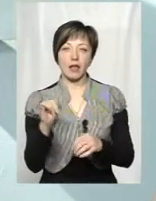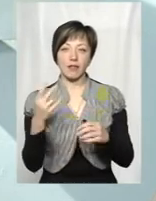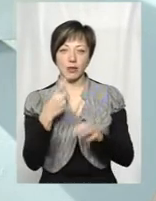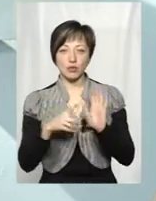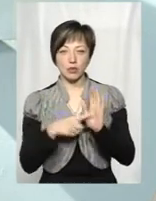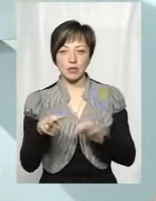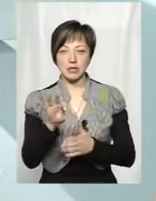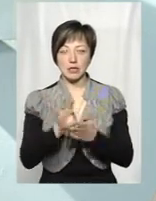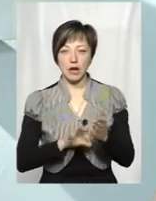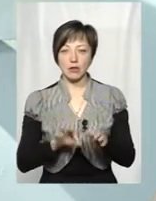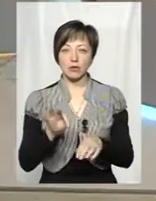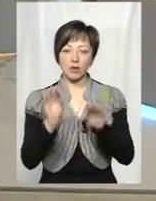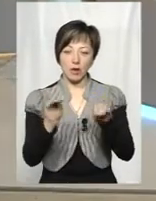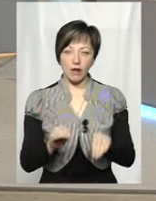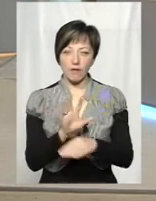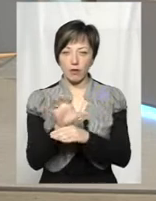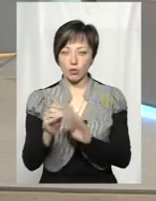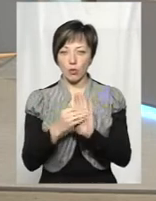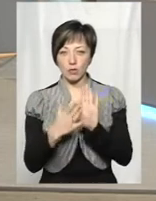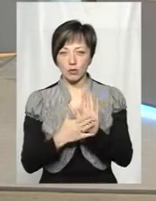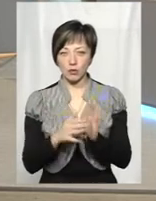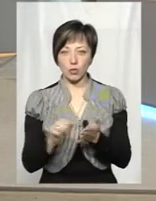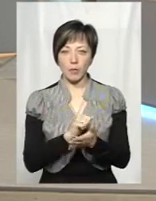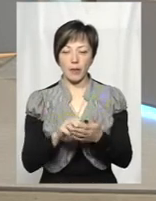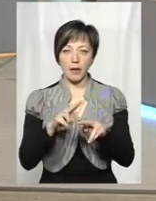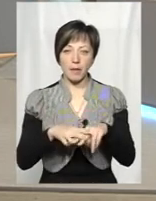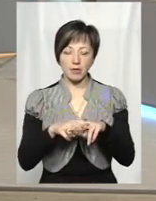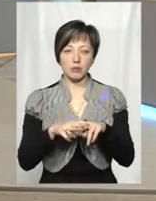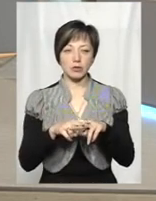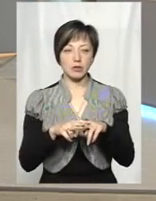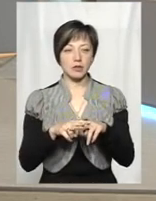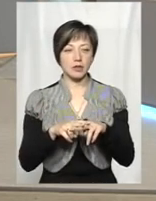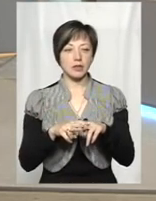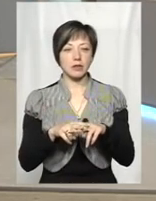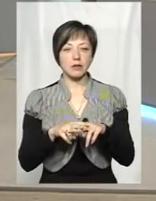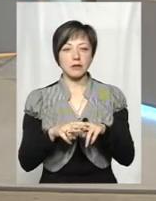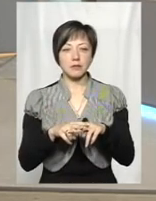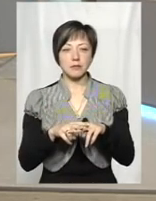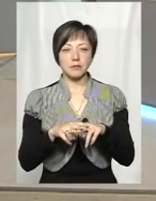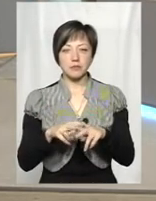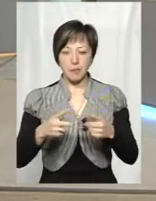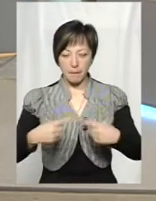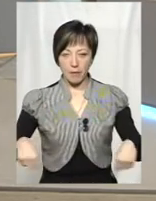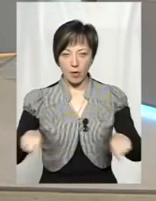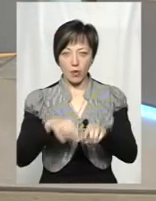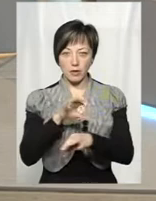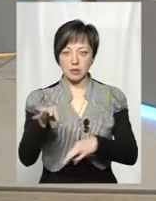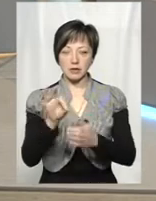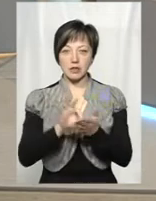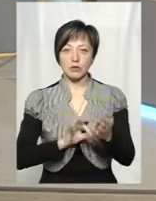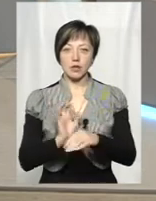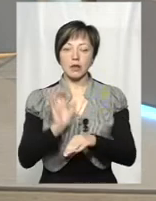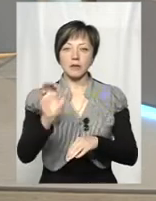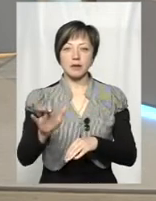зразу ж акт фотосвітлини, облікову документацію, паспорт, виніс смерть в натурі проект, ми зразу ж направили,